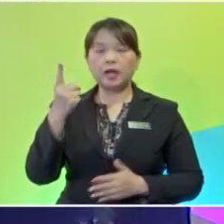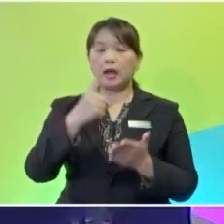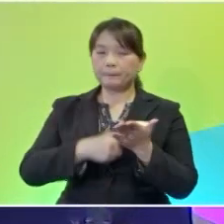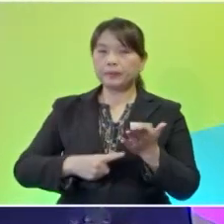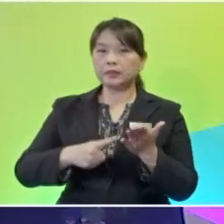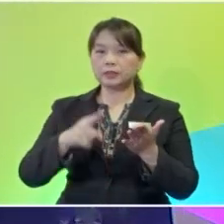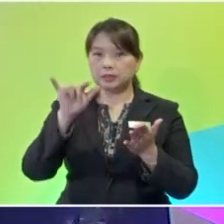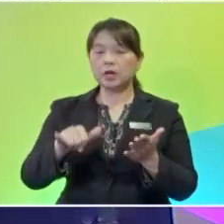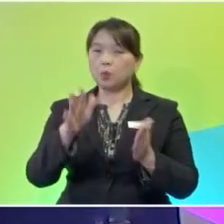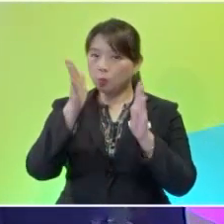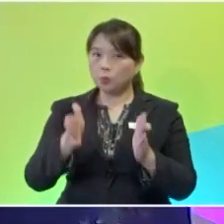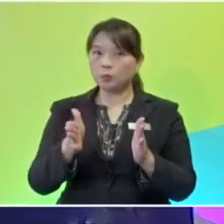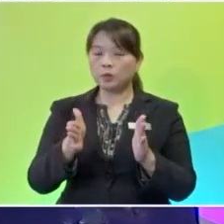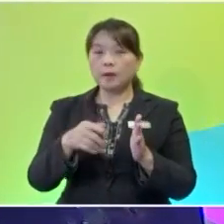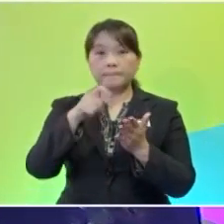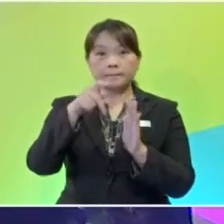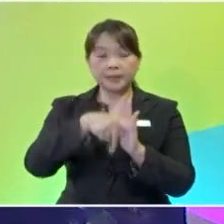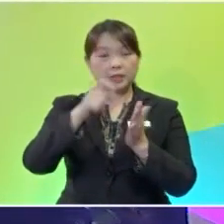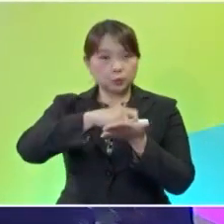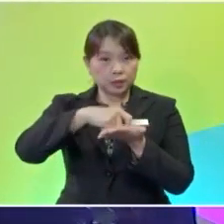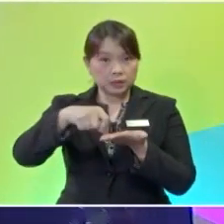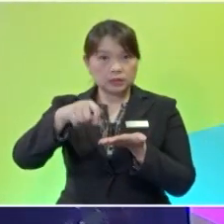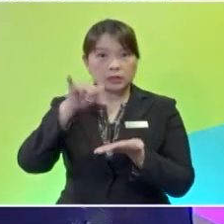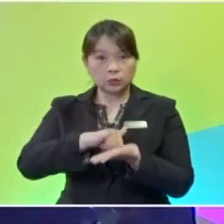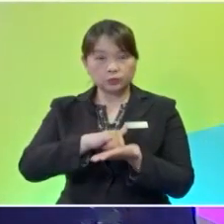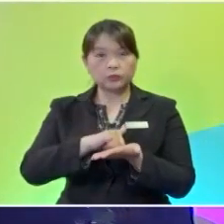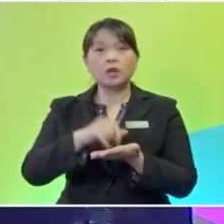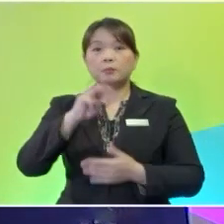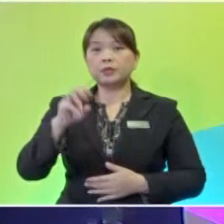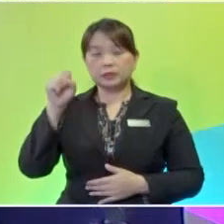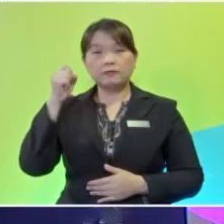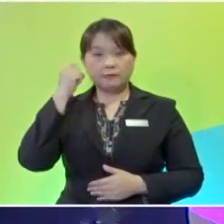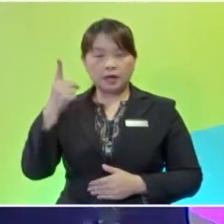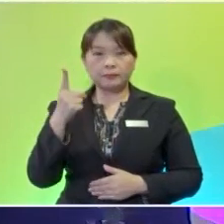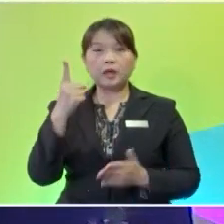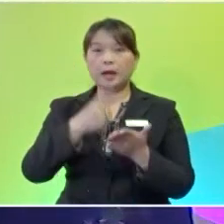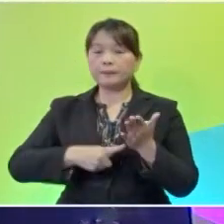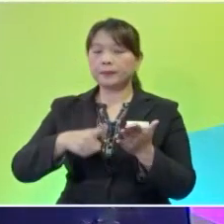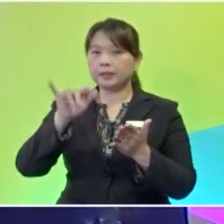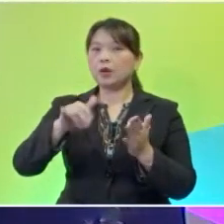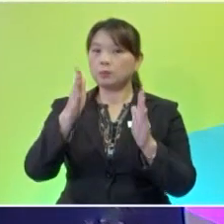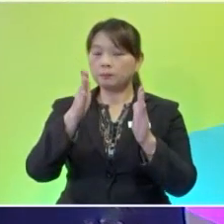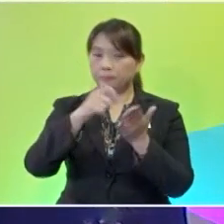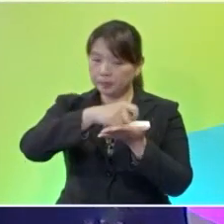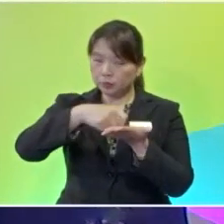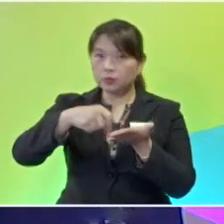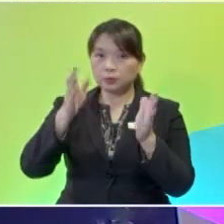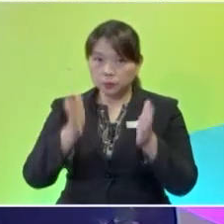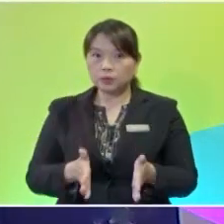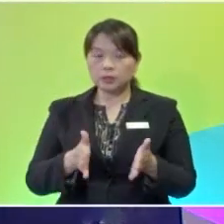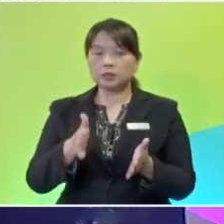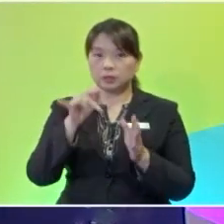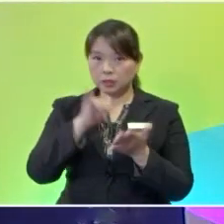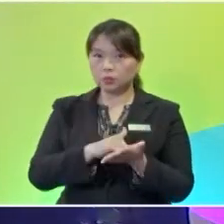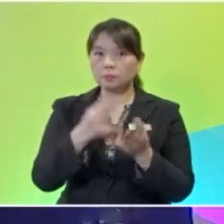要扫除他阅读的障碍，让学生读通、读懂课文，理解这个课文的内容大意。再来就是深究那个课